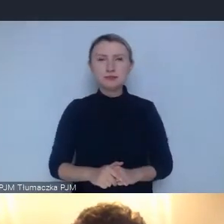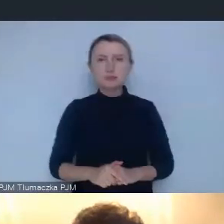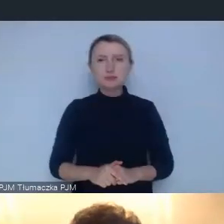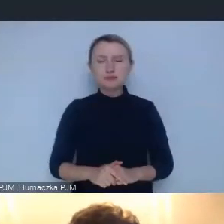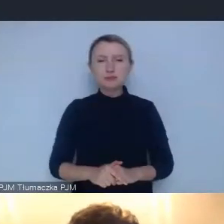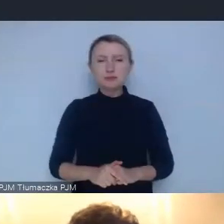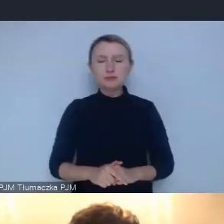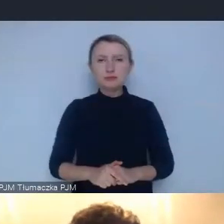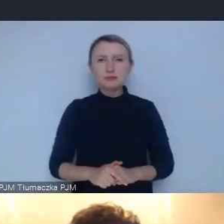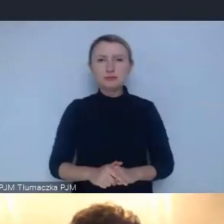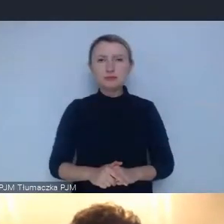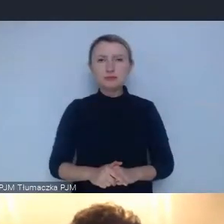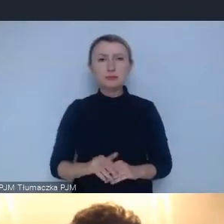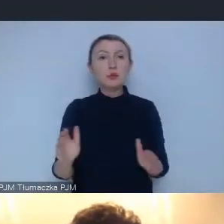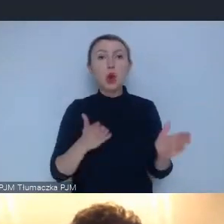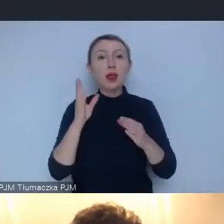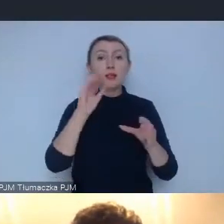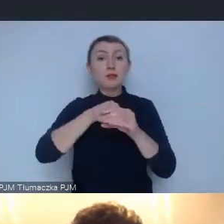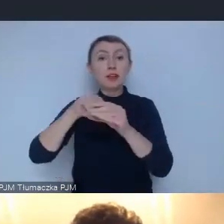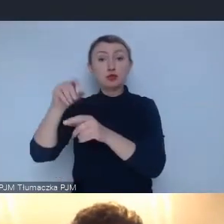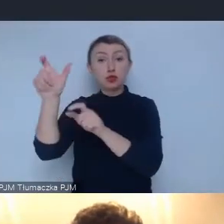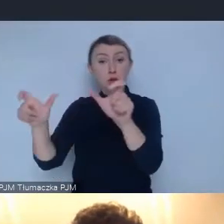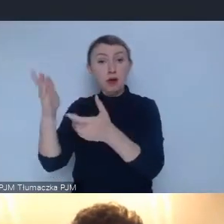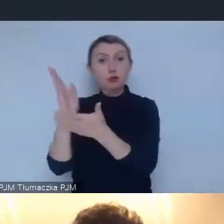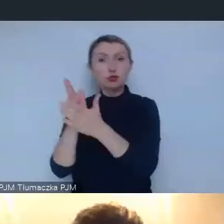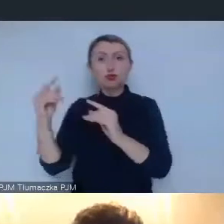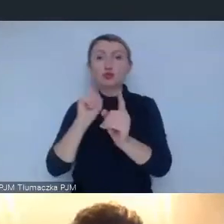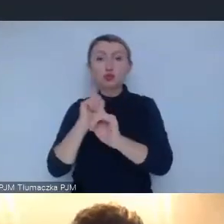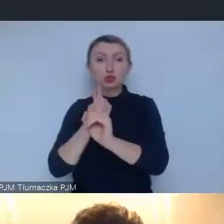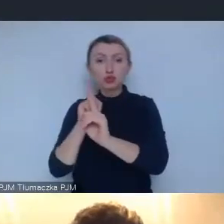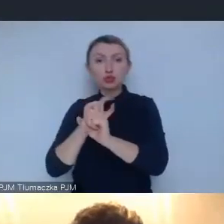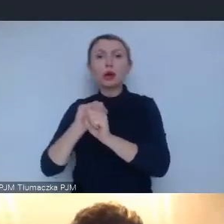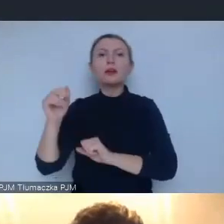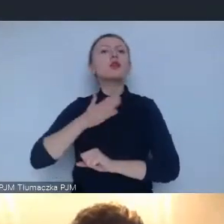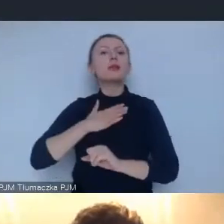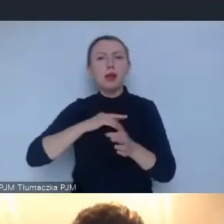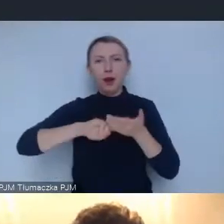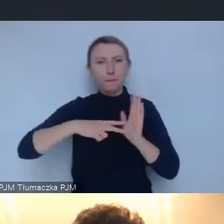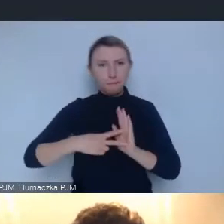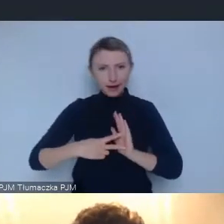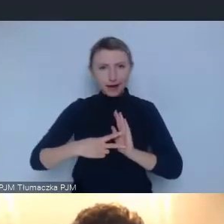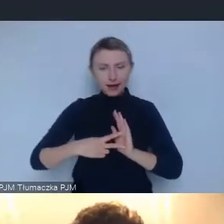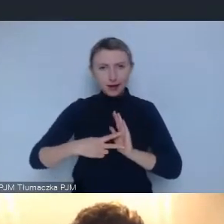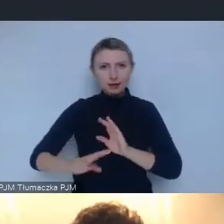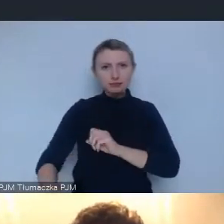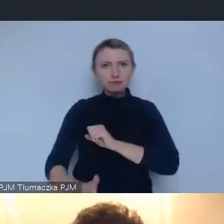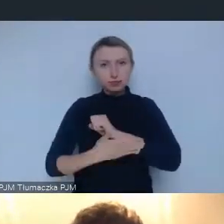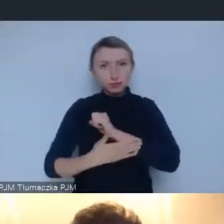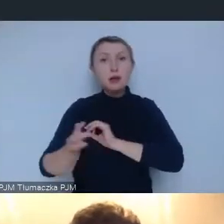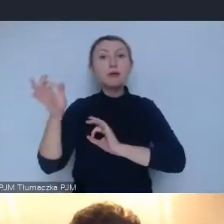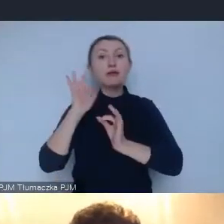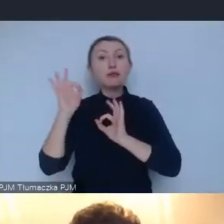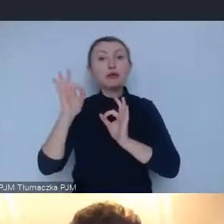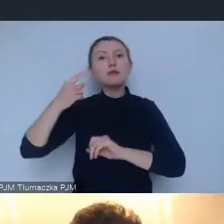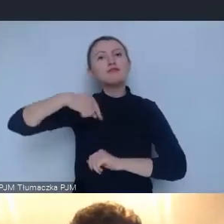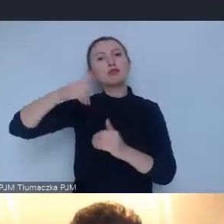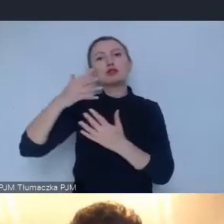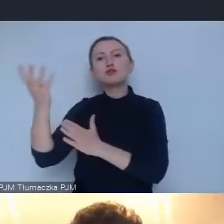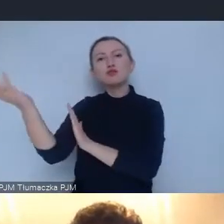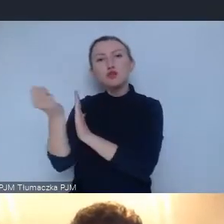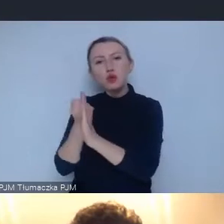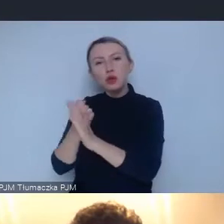kolejnymi inwestorami i to jest dzisiaj nasza strategia poparta tymi danymi, które mogliśmy zaczerpać